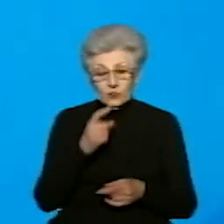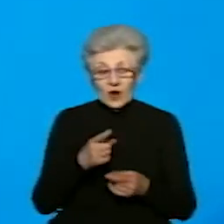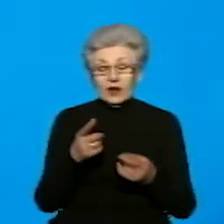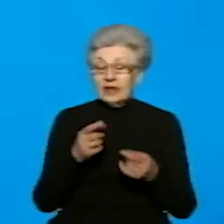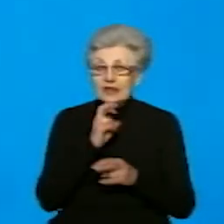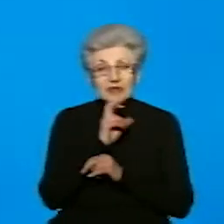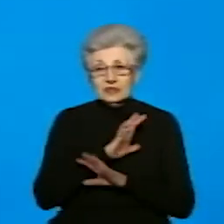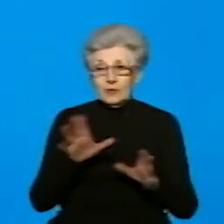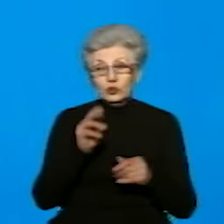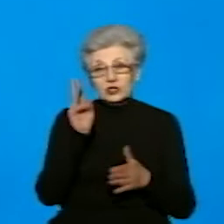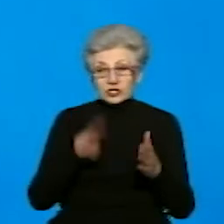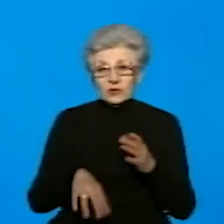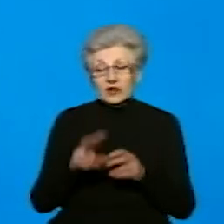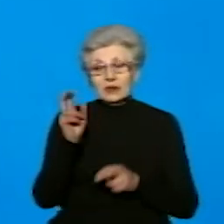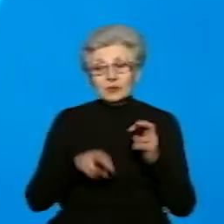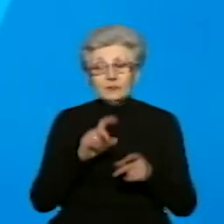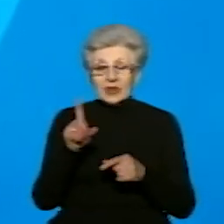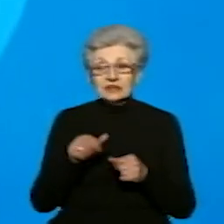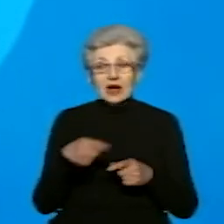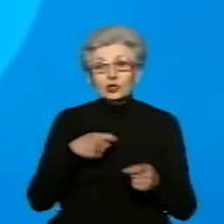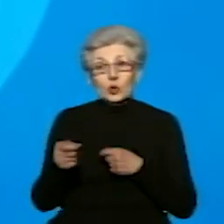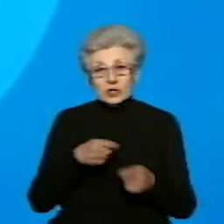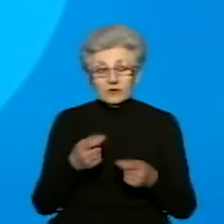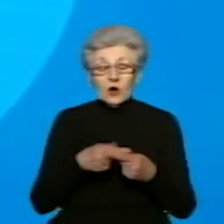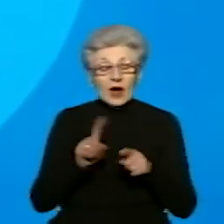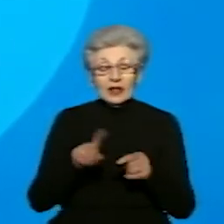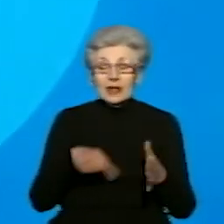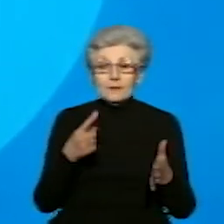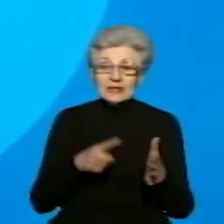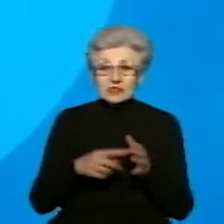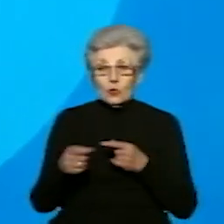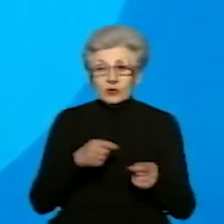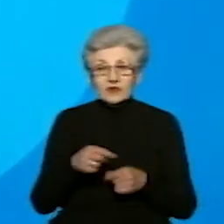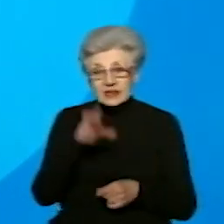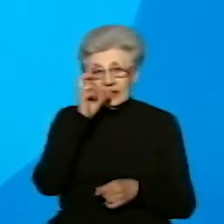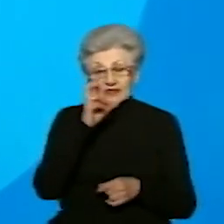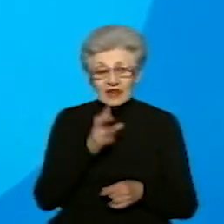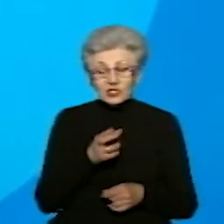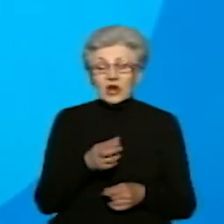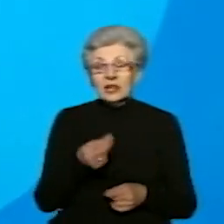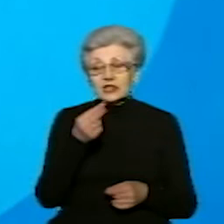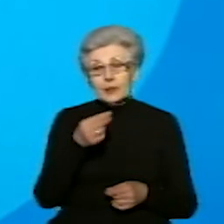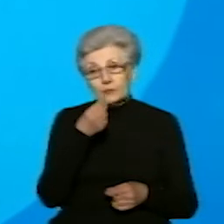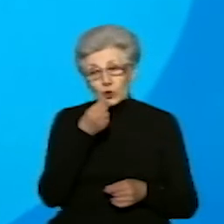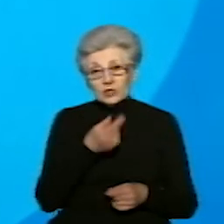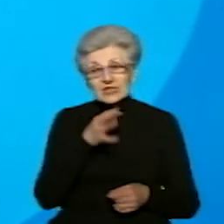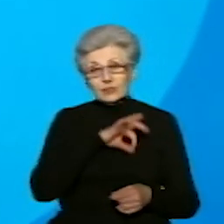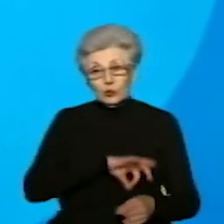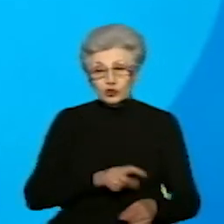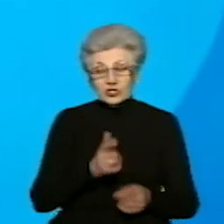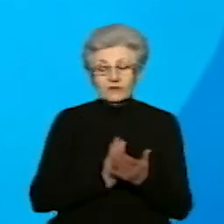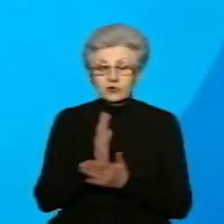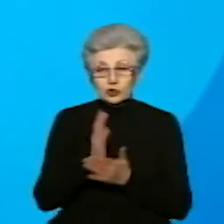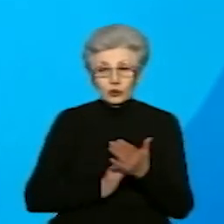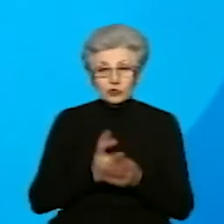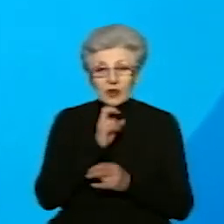штрафуватиме підприємців за торгівлю. Водночас міське управління Держпродспоживслужби не перевірятиме ринки, поки їхню роботу не